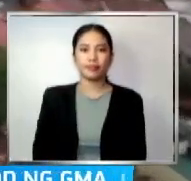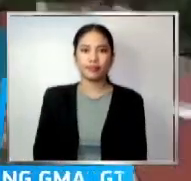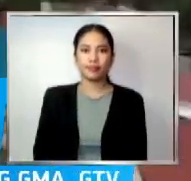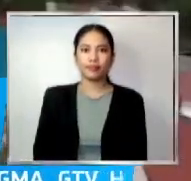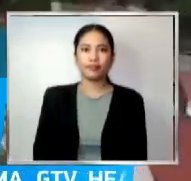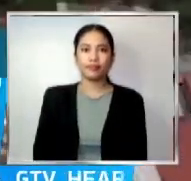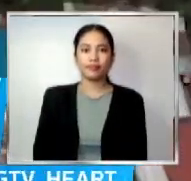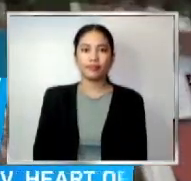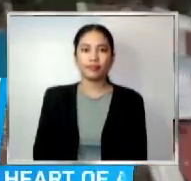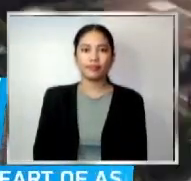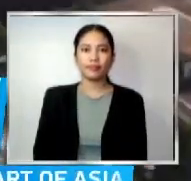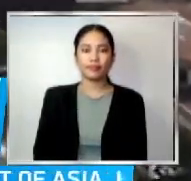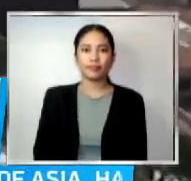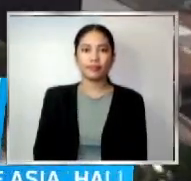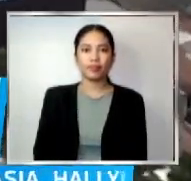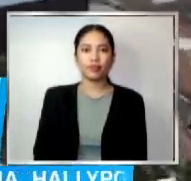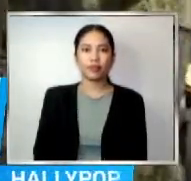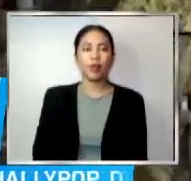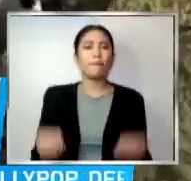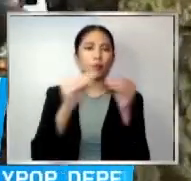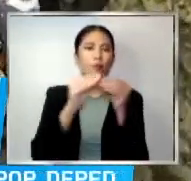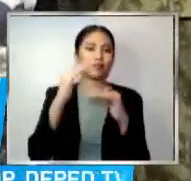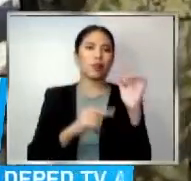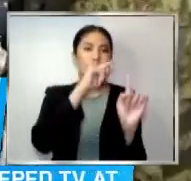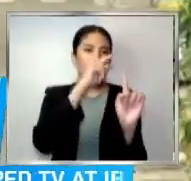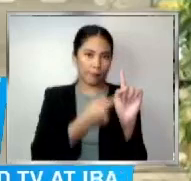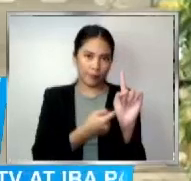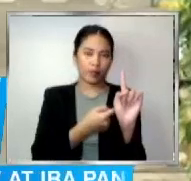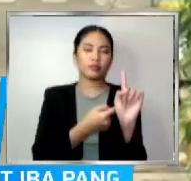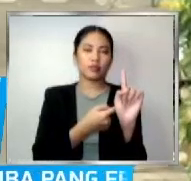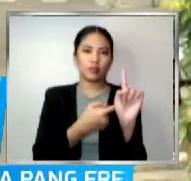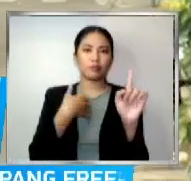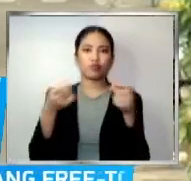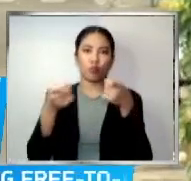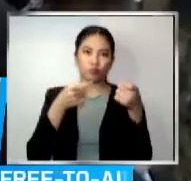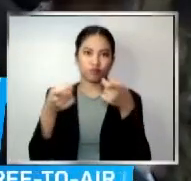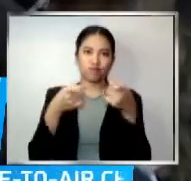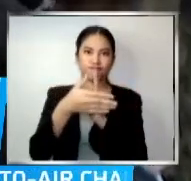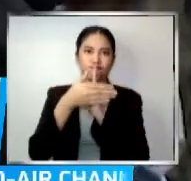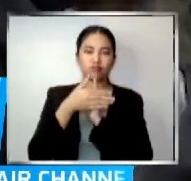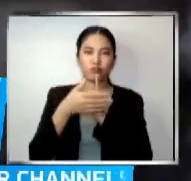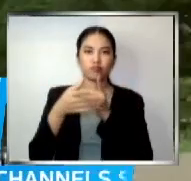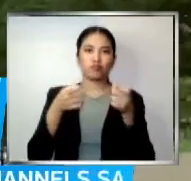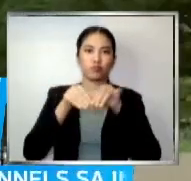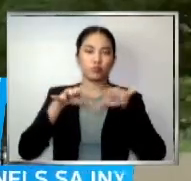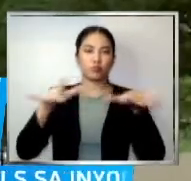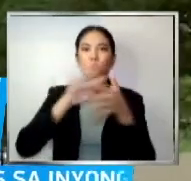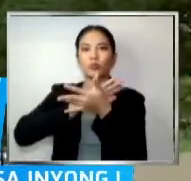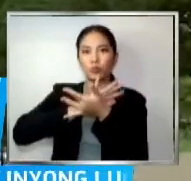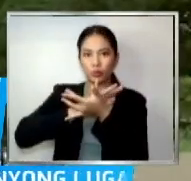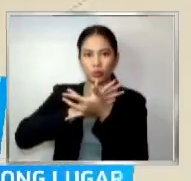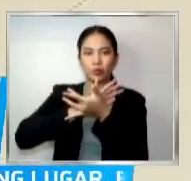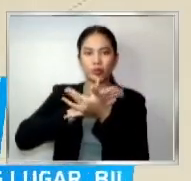Mahigit isang buwan na mula nang maghigpit ang NCR Plus para makontrol ang pagdami ng kaso ng COVID-19 at lumuwag ang mga ospital. Isa sa